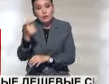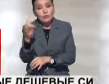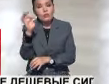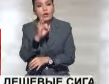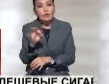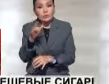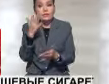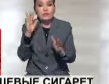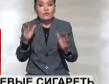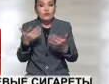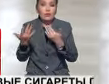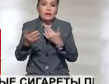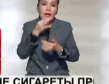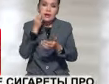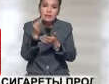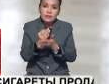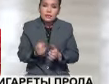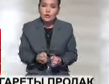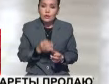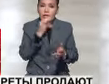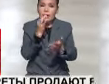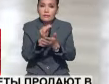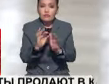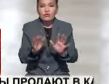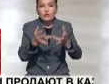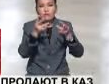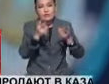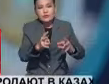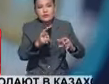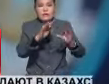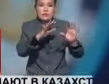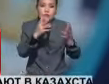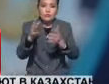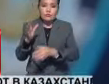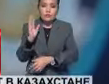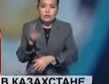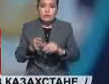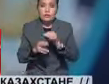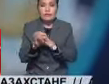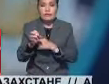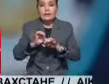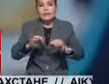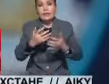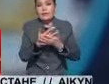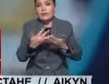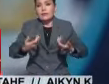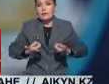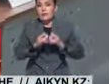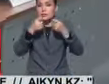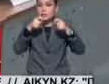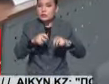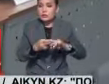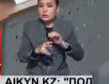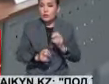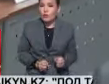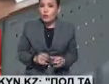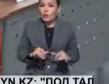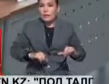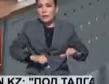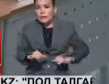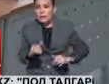нести административную или уголовную ответственность в случае наличия таких фактов. В качестве профилактики различных правонарушений и хулиганств в этом учебном